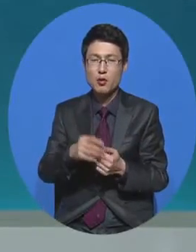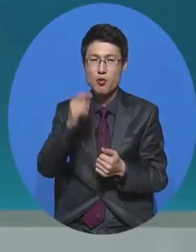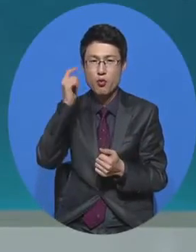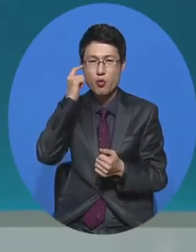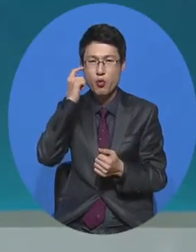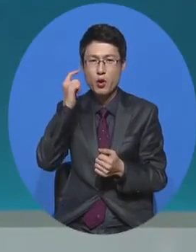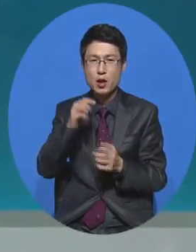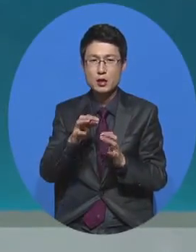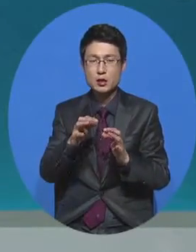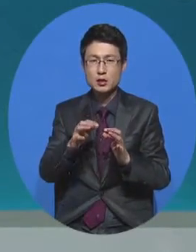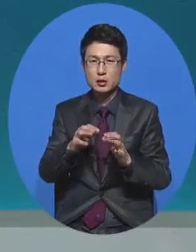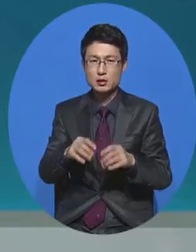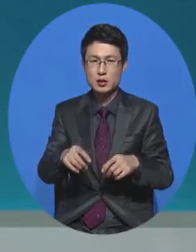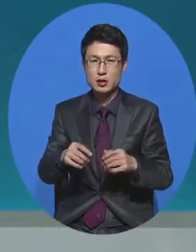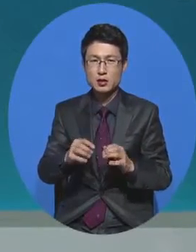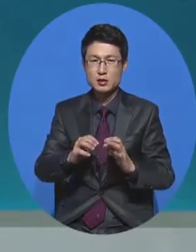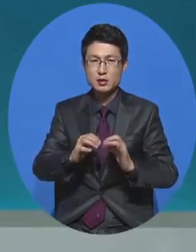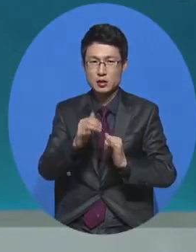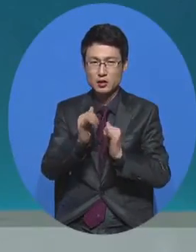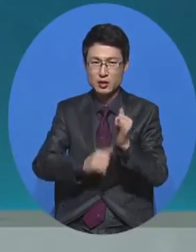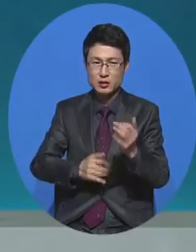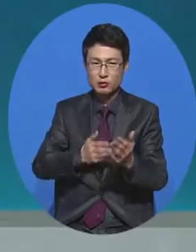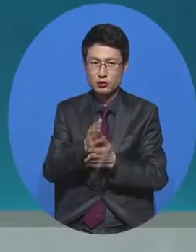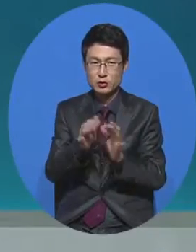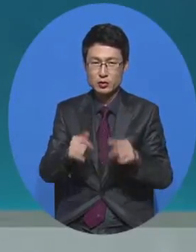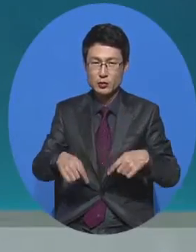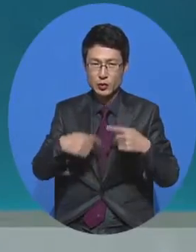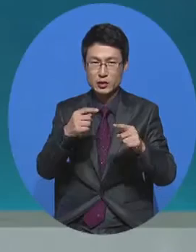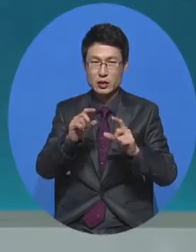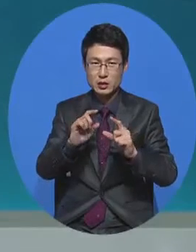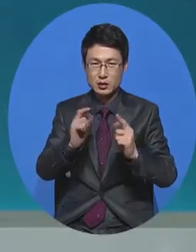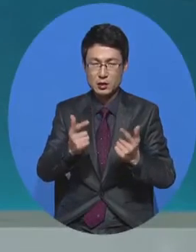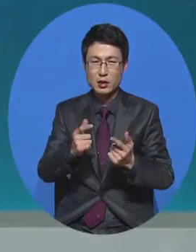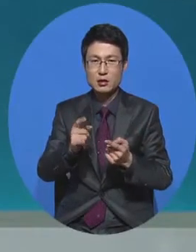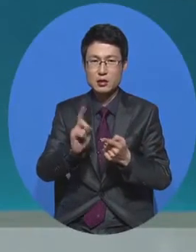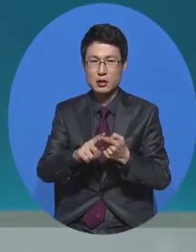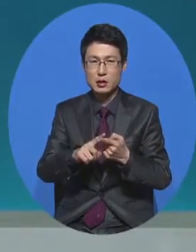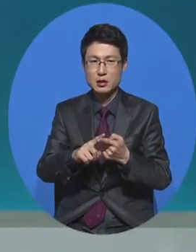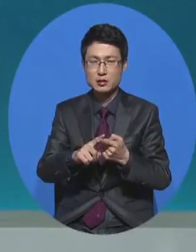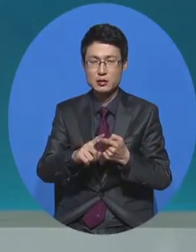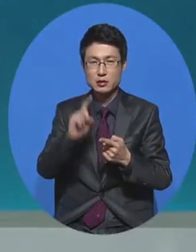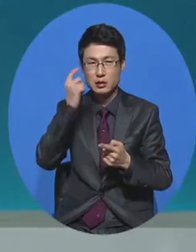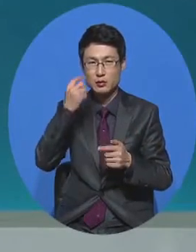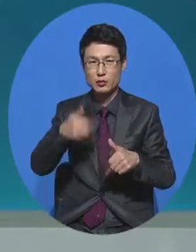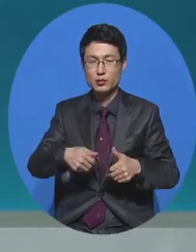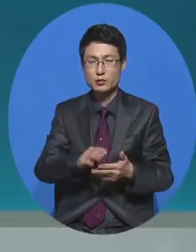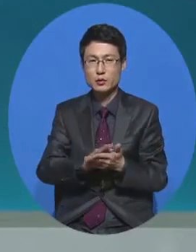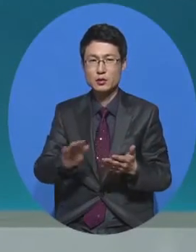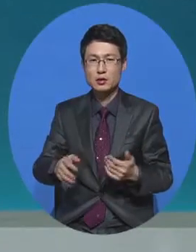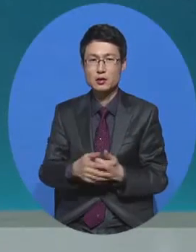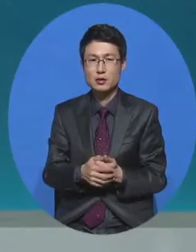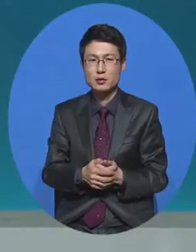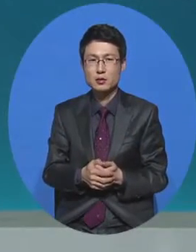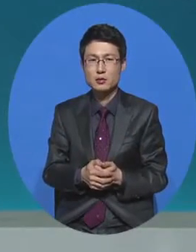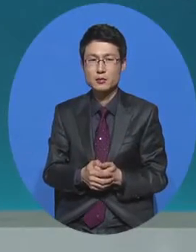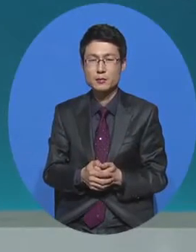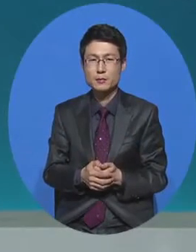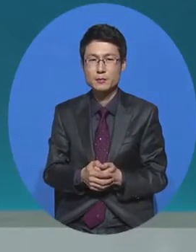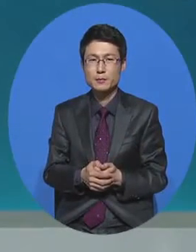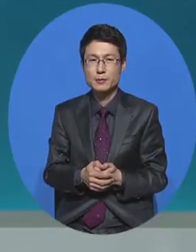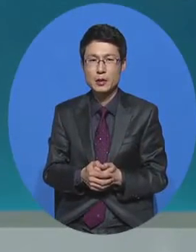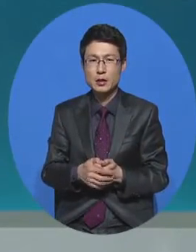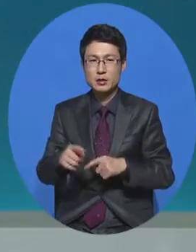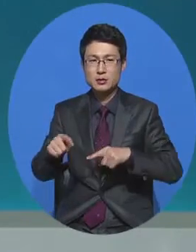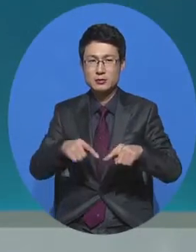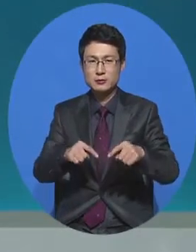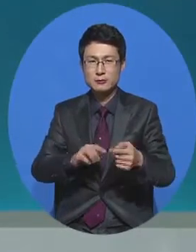그 분들이 참여 하지 않았을까 를 먼저 좀 생각해봐 한테 생각해 봐야 되겠다 생각합니다 정권을